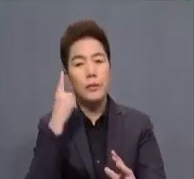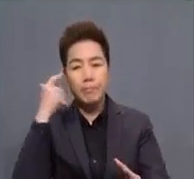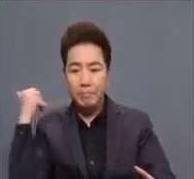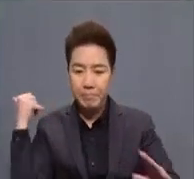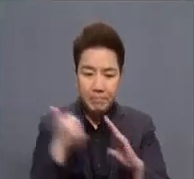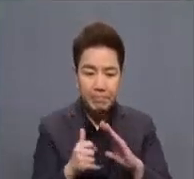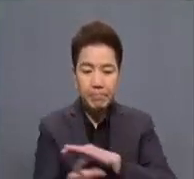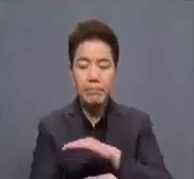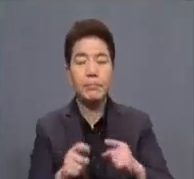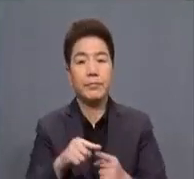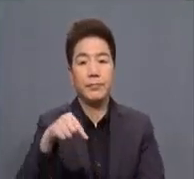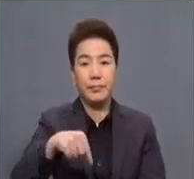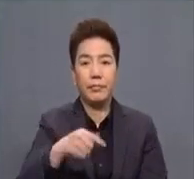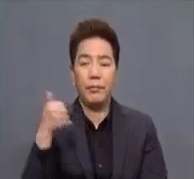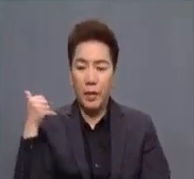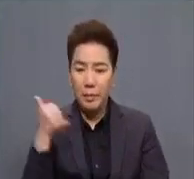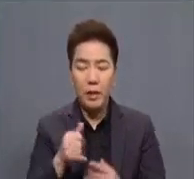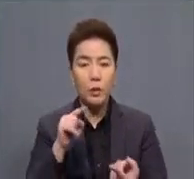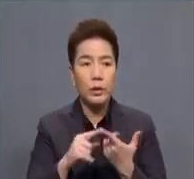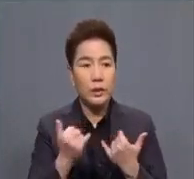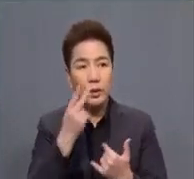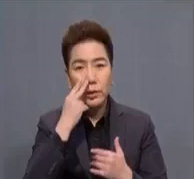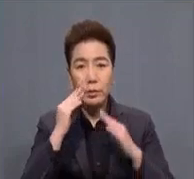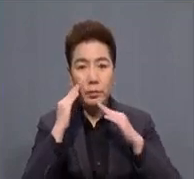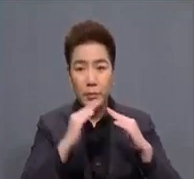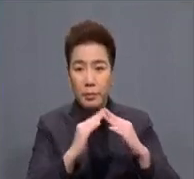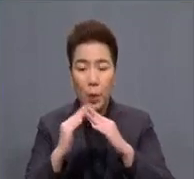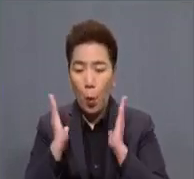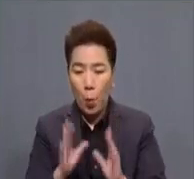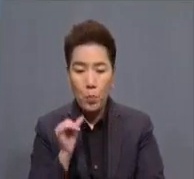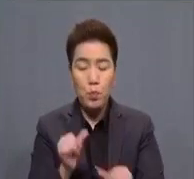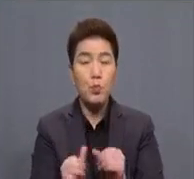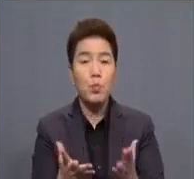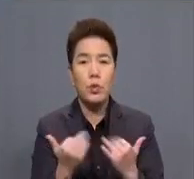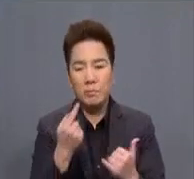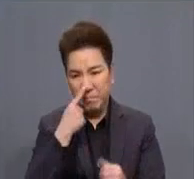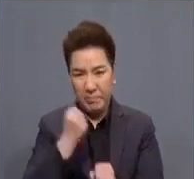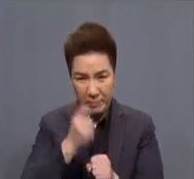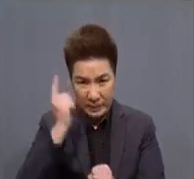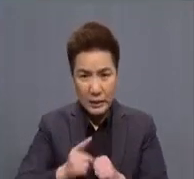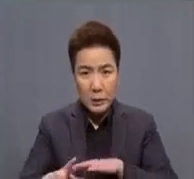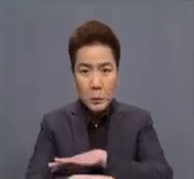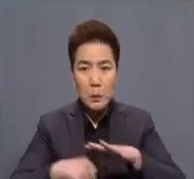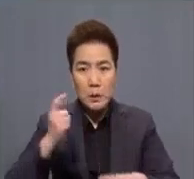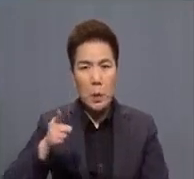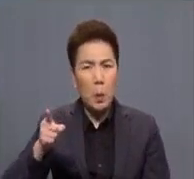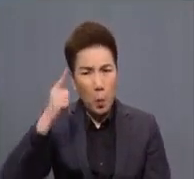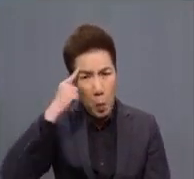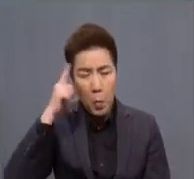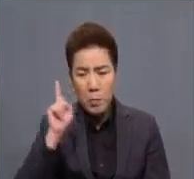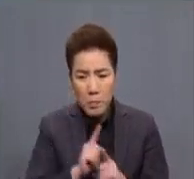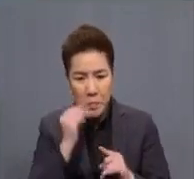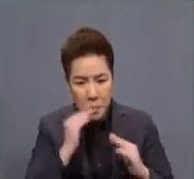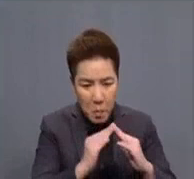ลา ก็คงรู้มาวันเนี่ยฮะบ้านช่องห้องหอไม่มีคนอยู่เนี่ยมันเอาจริงๆนะครับมันรู้เลยนะฮะว่าบ้าน